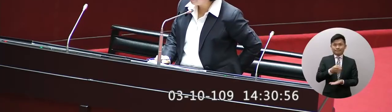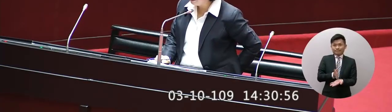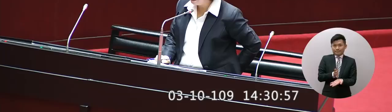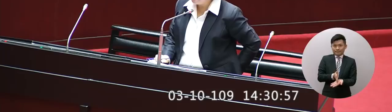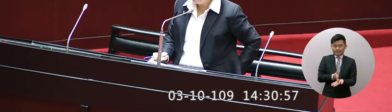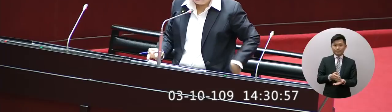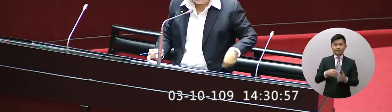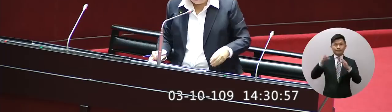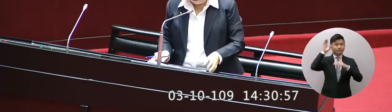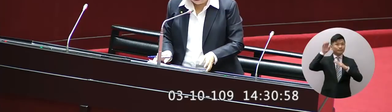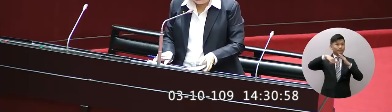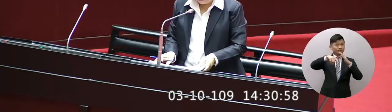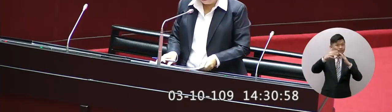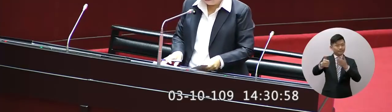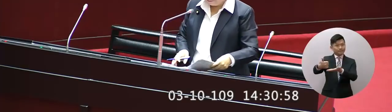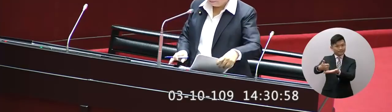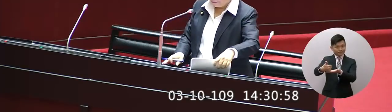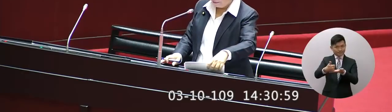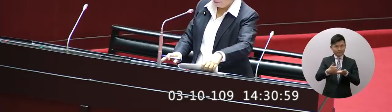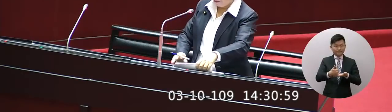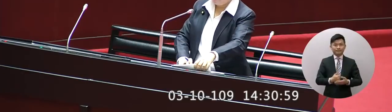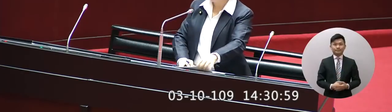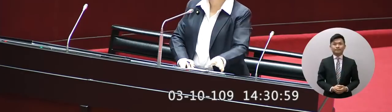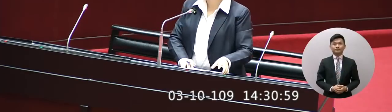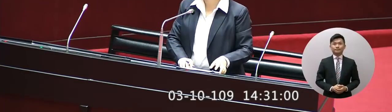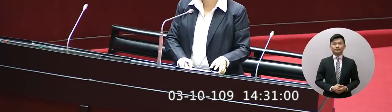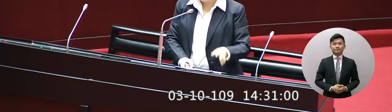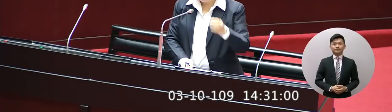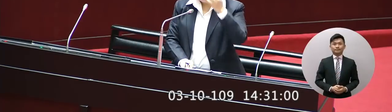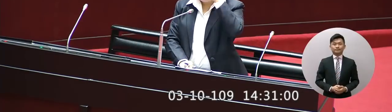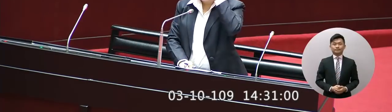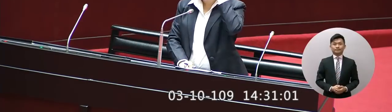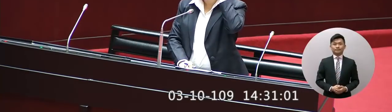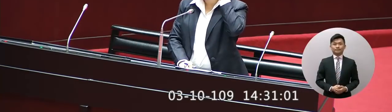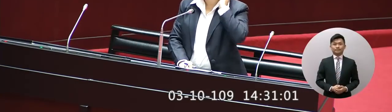想邀请苏院长， 请苏院长。